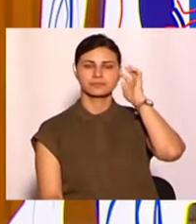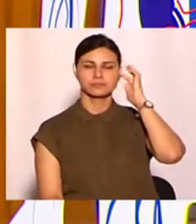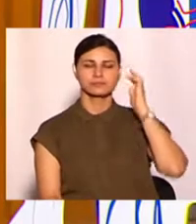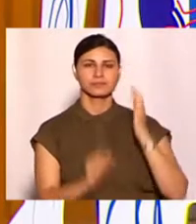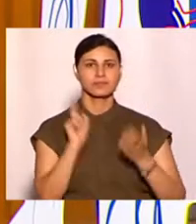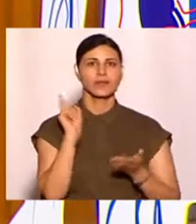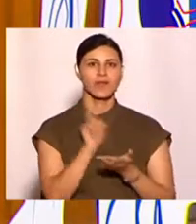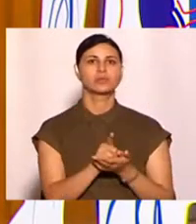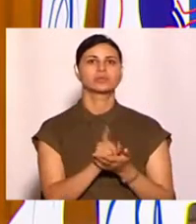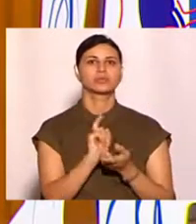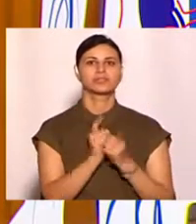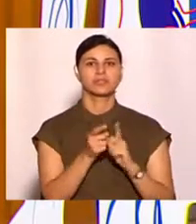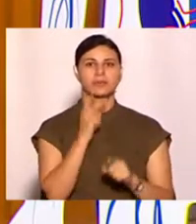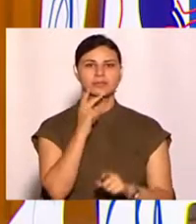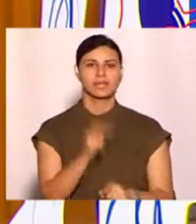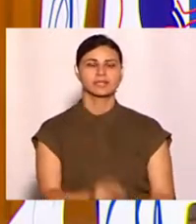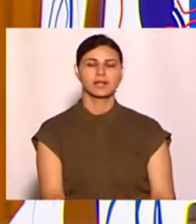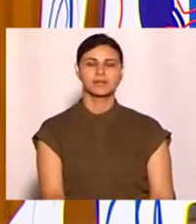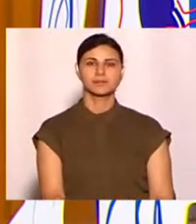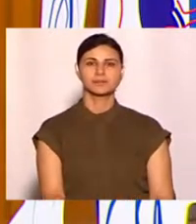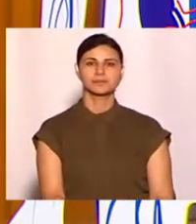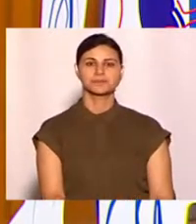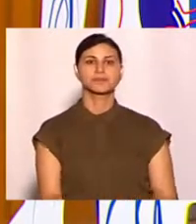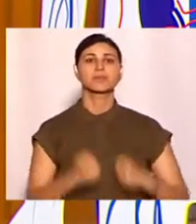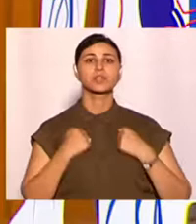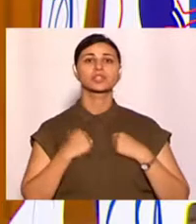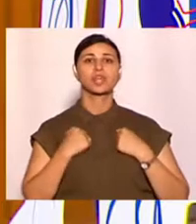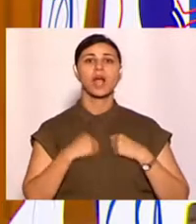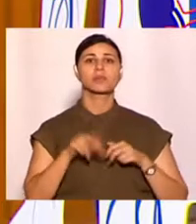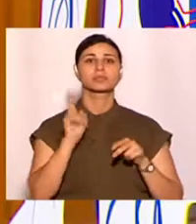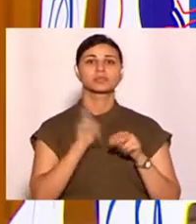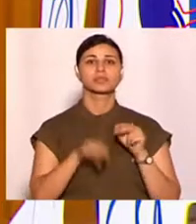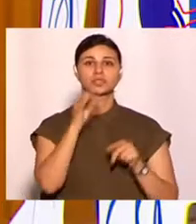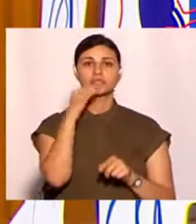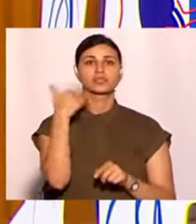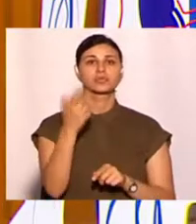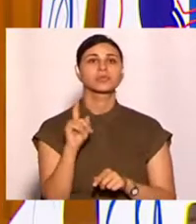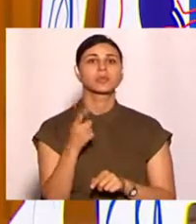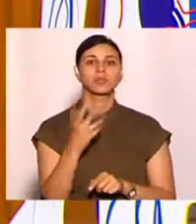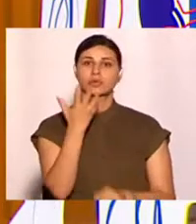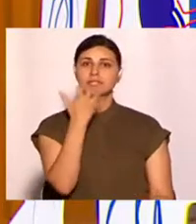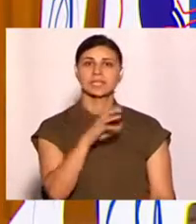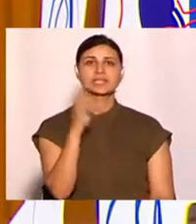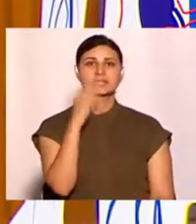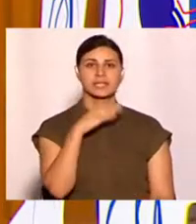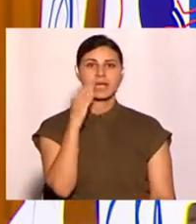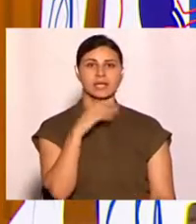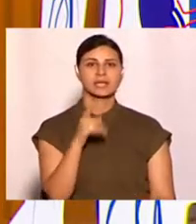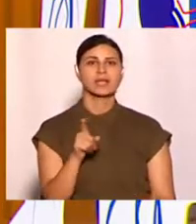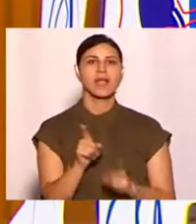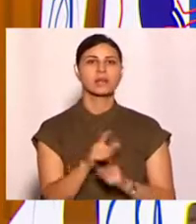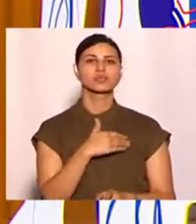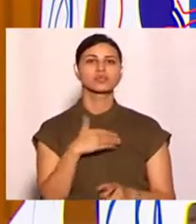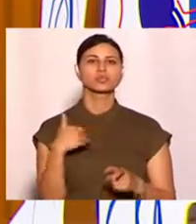აუცილებლად ცვლილებებს დაინახავთ. შხაპის შემდგომ, რატომ არის შხაპის შემდგომ უკეთეს? იმიტომ რომ ცხელი წყალი უფრო